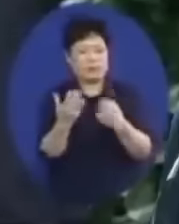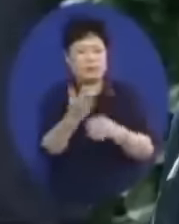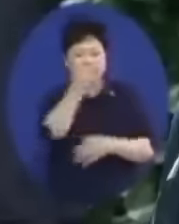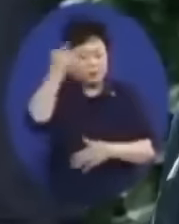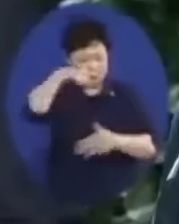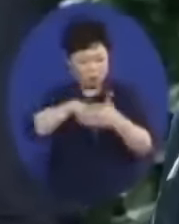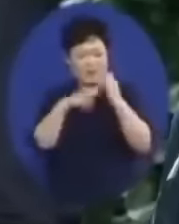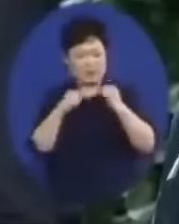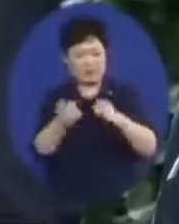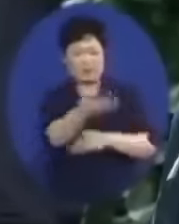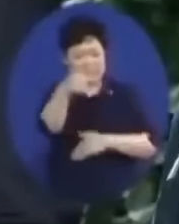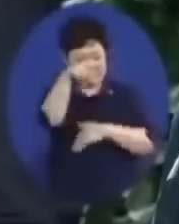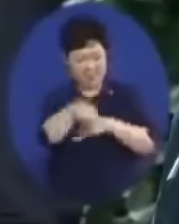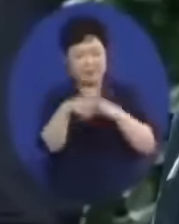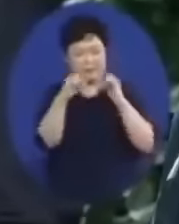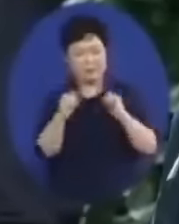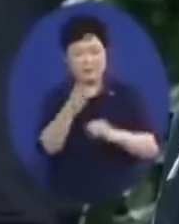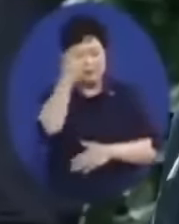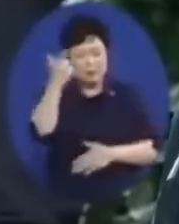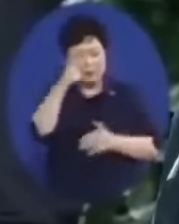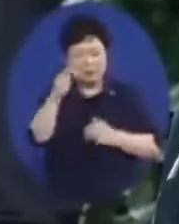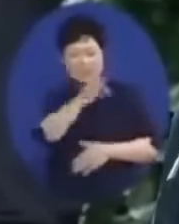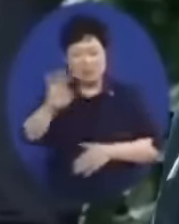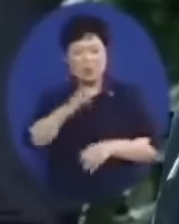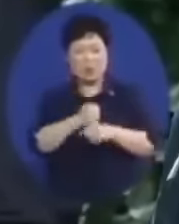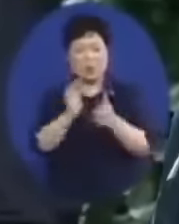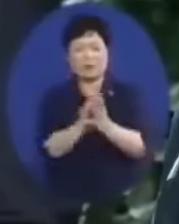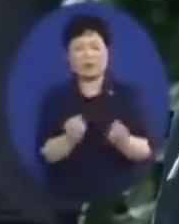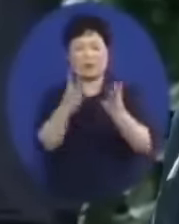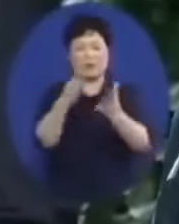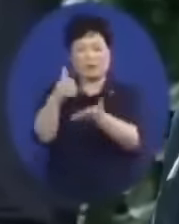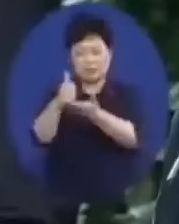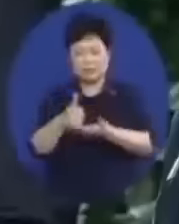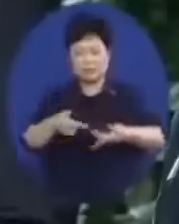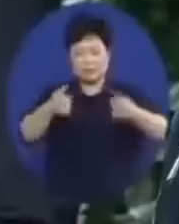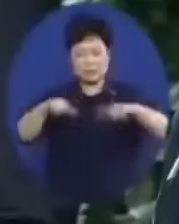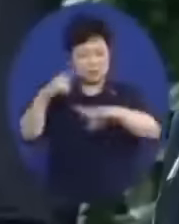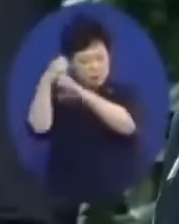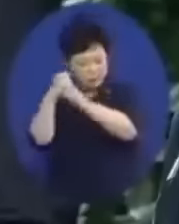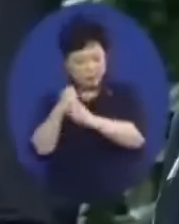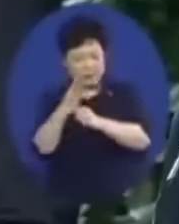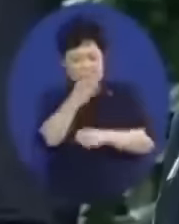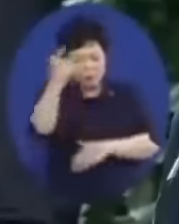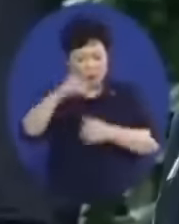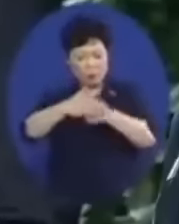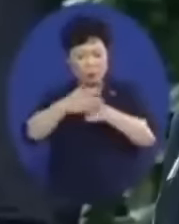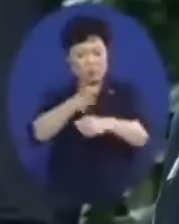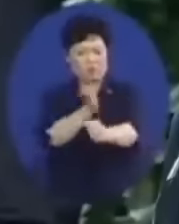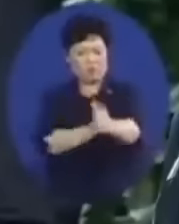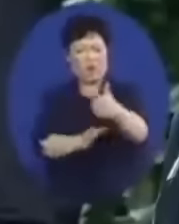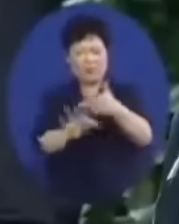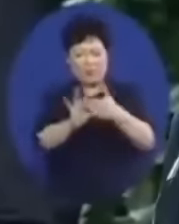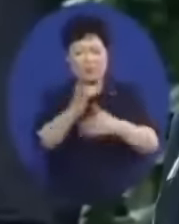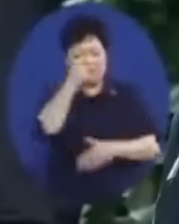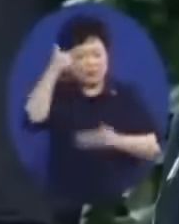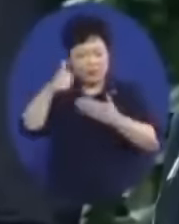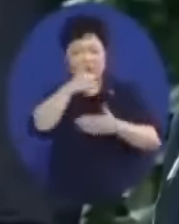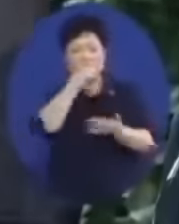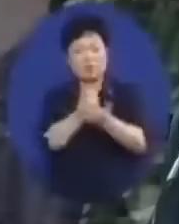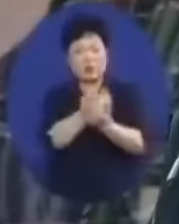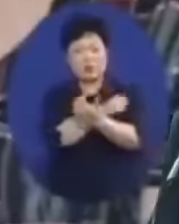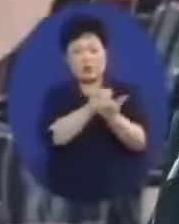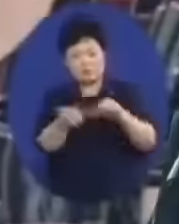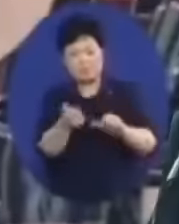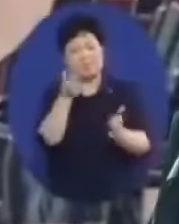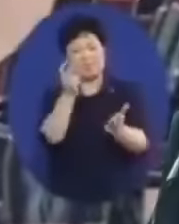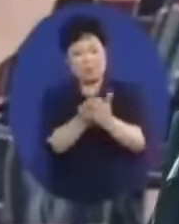것입니다. 성령님을 인정하고 환영하고 모시드리고 의지하고 성령의 도움을 청하면 성령이 죄와 사망의